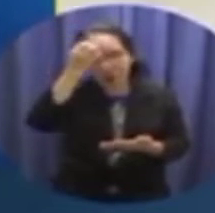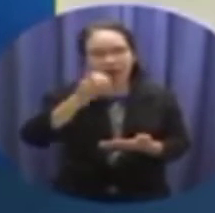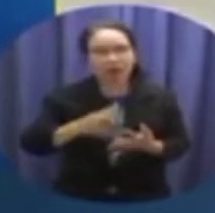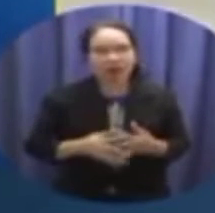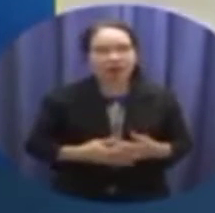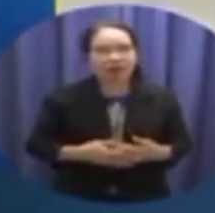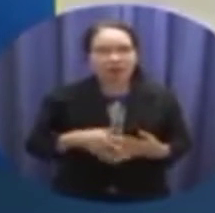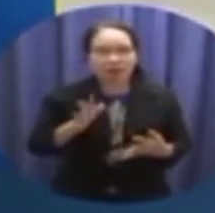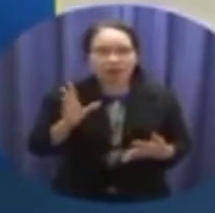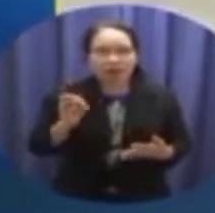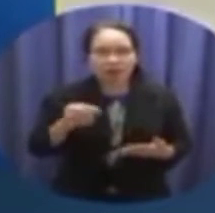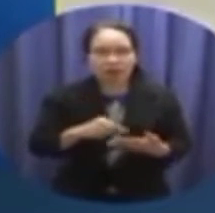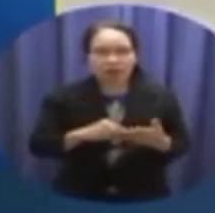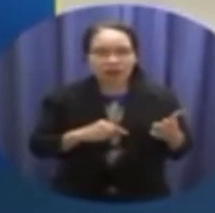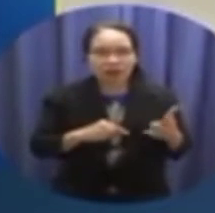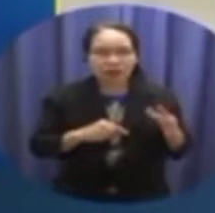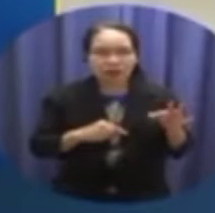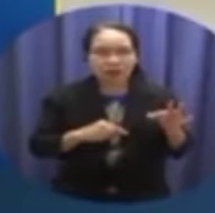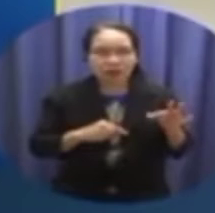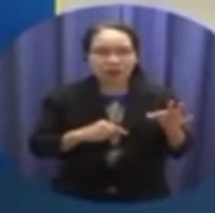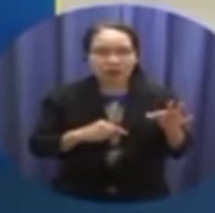Iotso pala, 59.